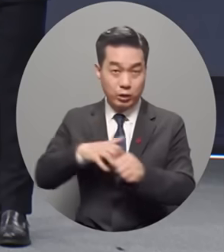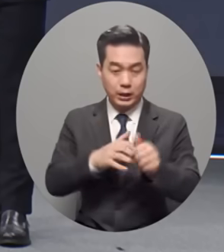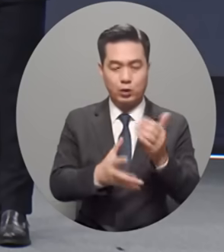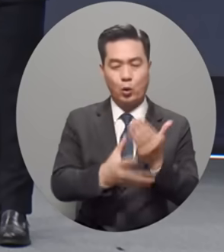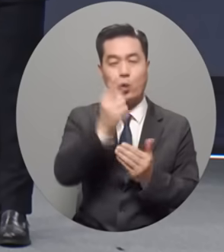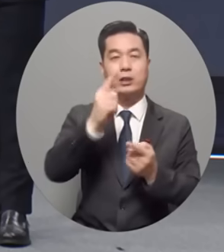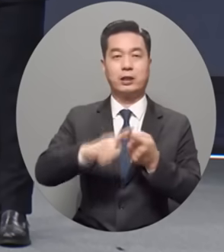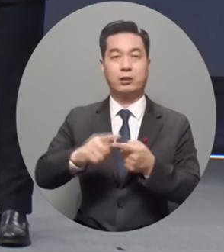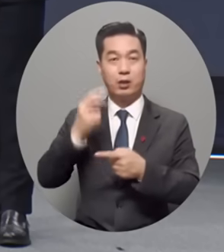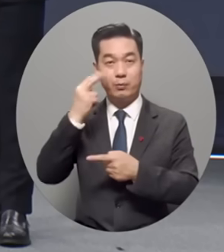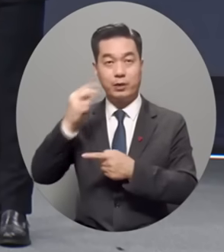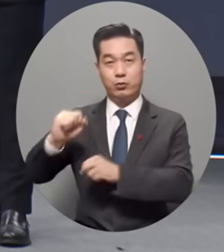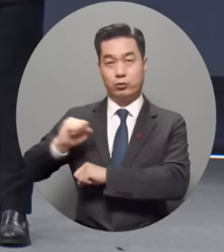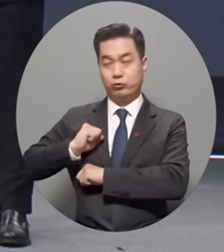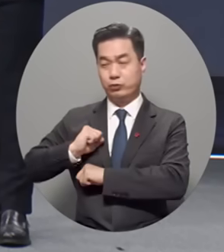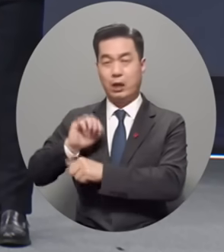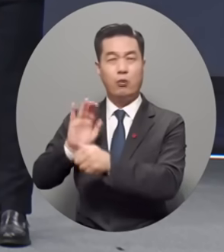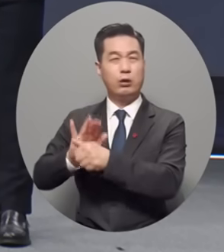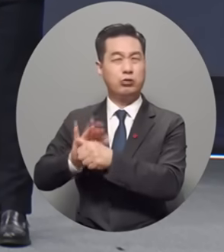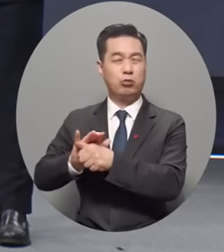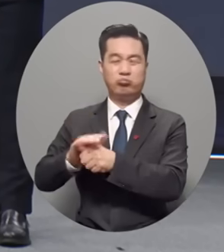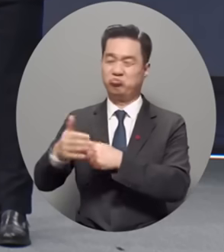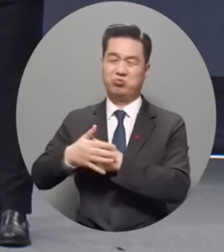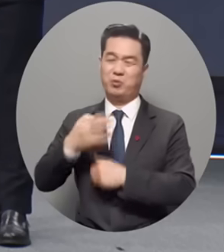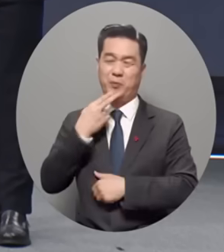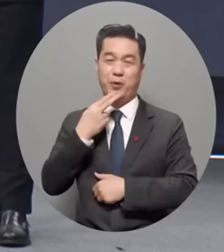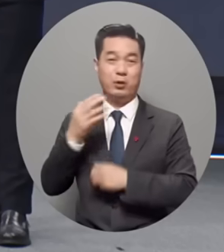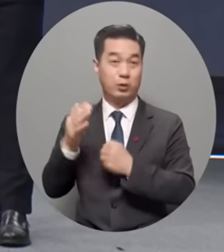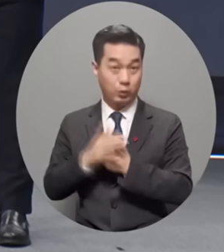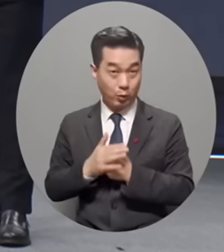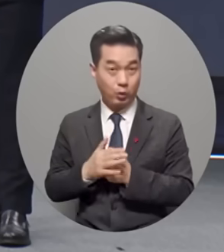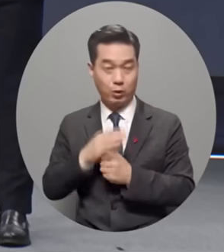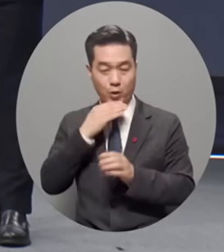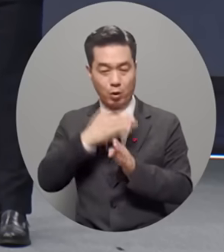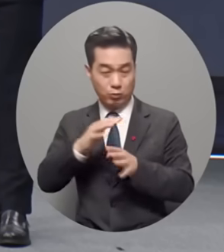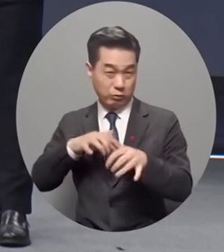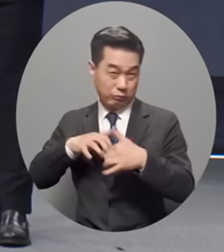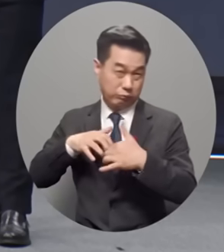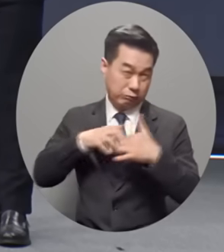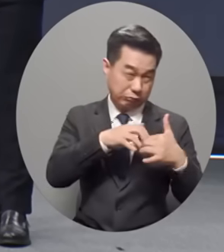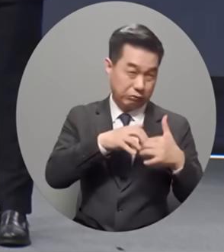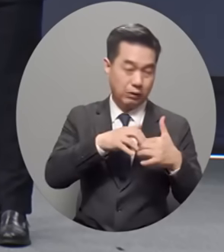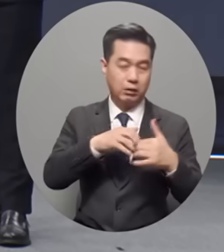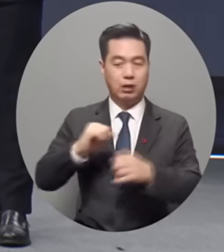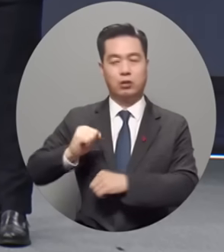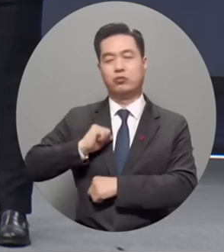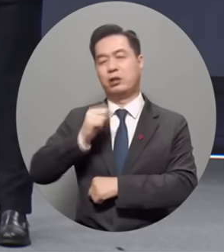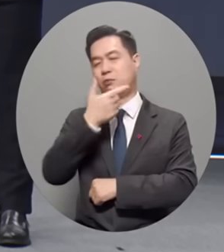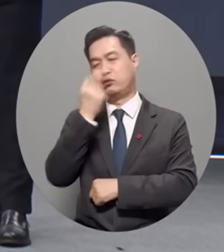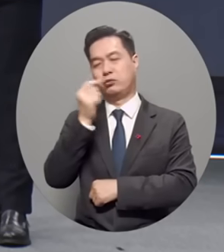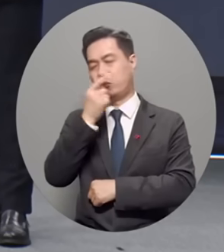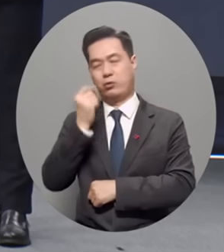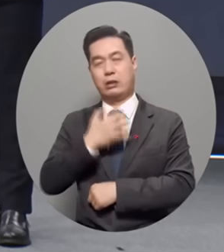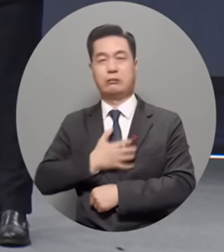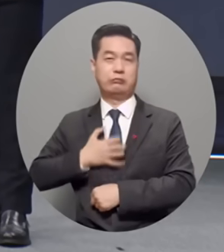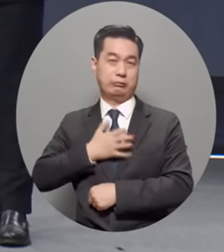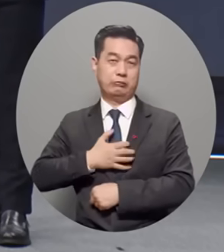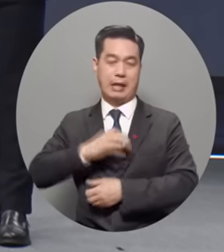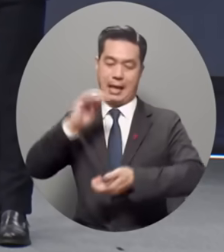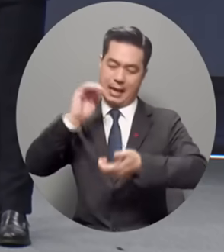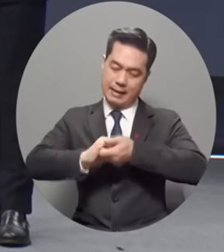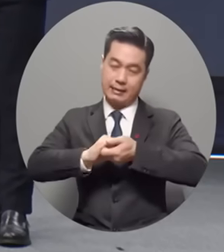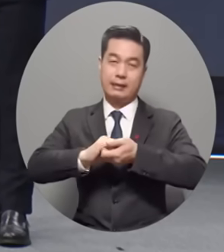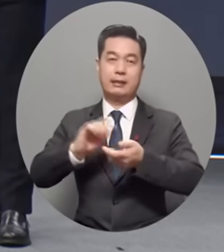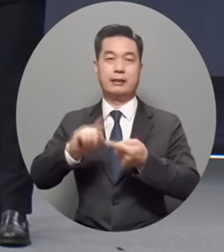원조 확대에 도움이 되지 못했다. 또 북진 통일 의지는 있었지만 군사력이 충분하지 못한 게 문제였다며 한계에